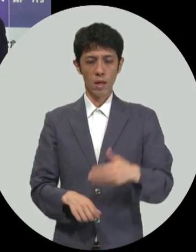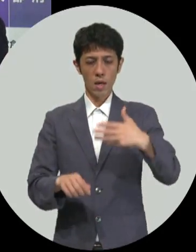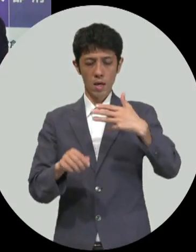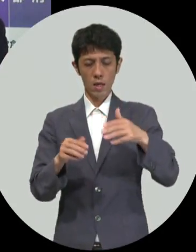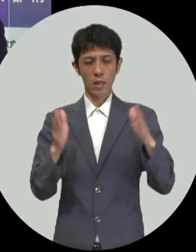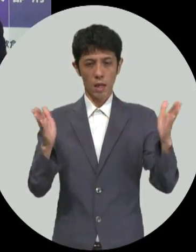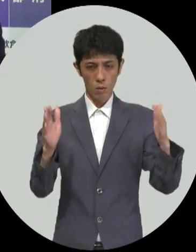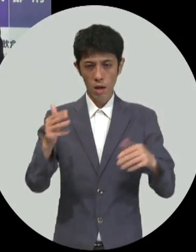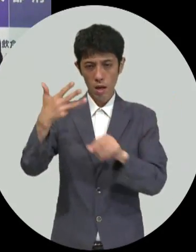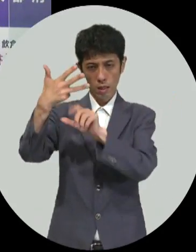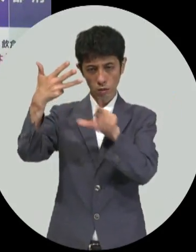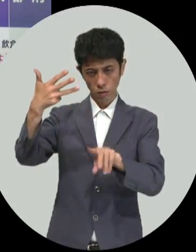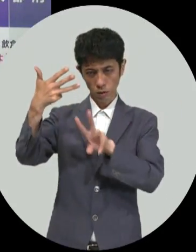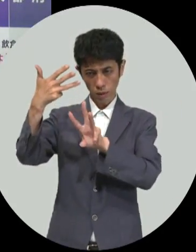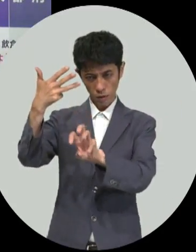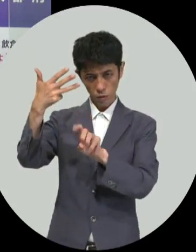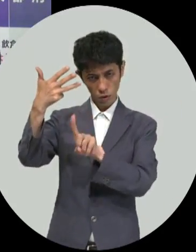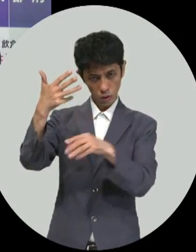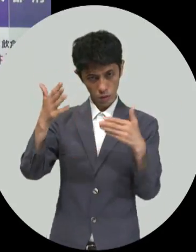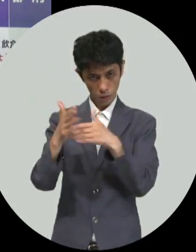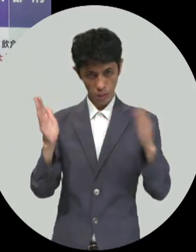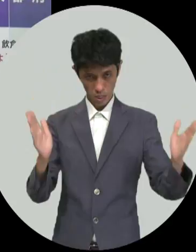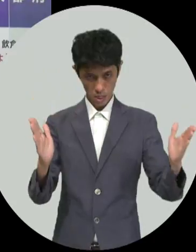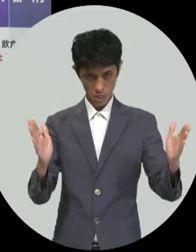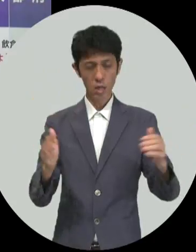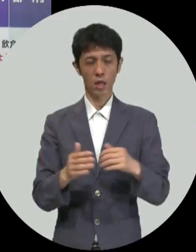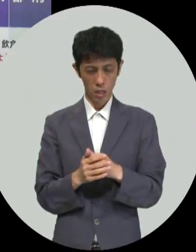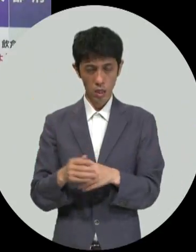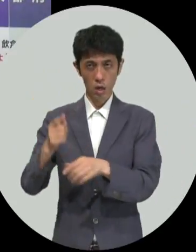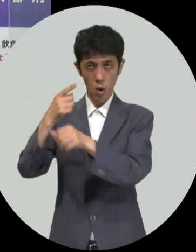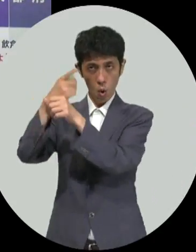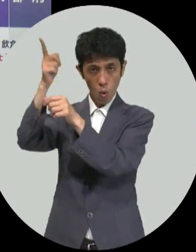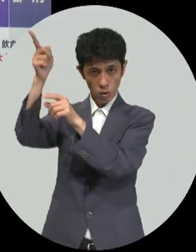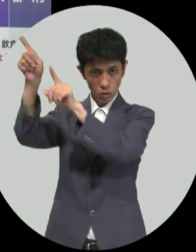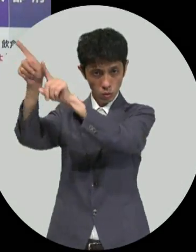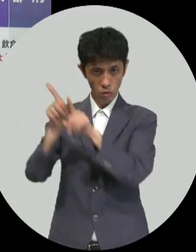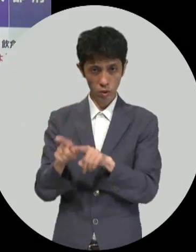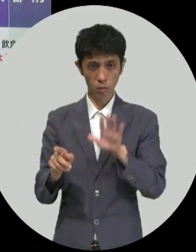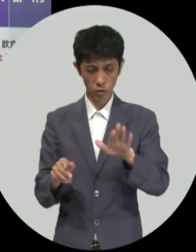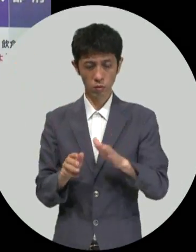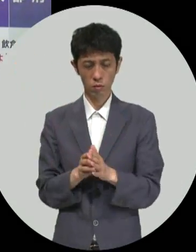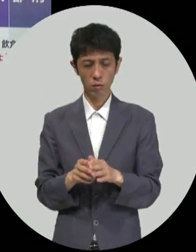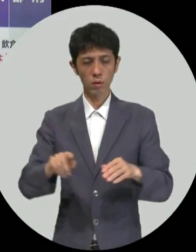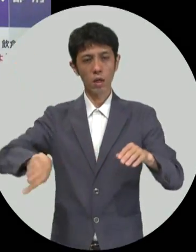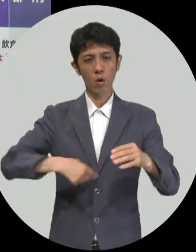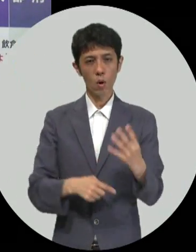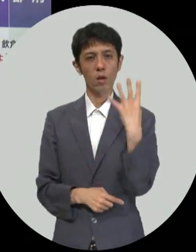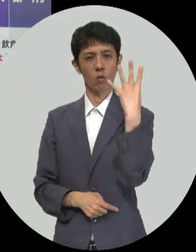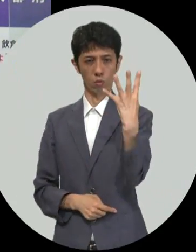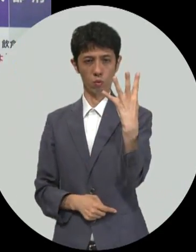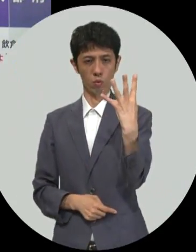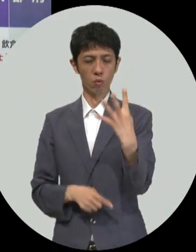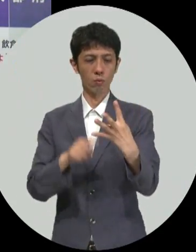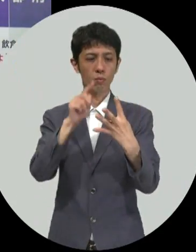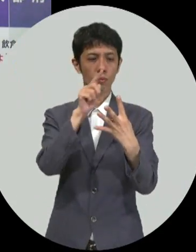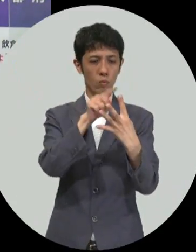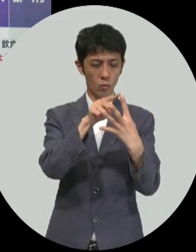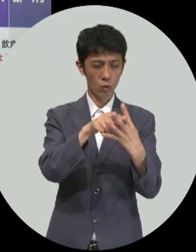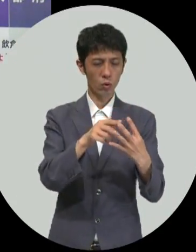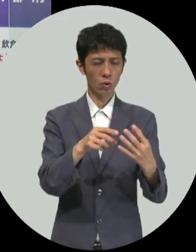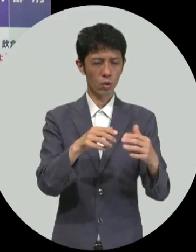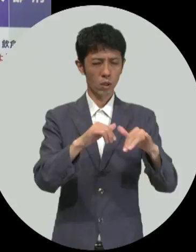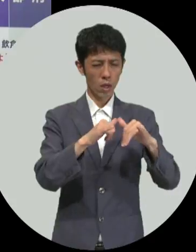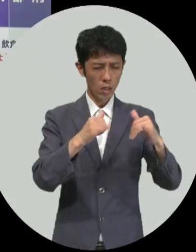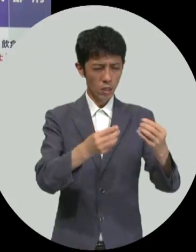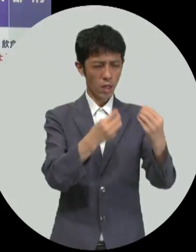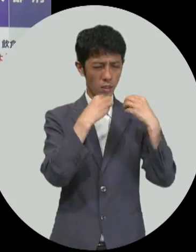までということで、政府の方針に従った期間ということで、まあ、実施内容を大きく分けて4つ、感染拡大を抑制するための取り組